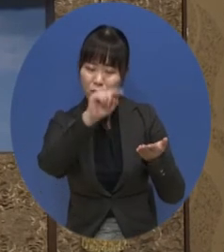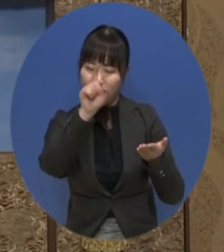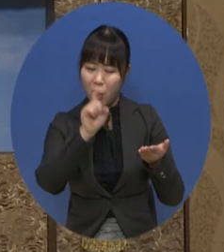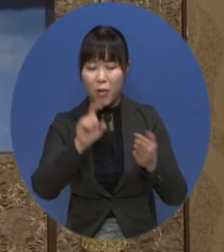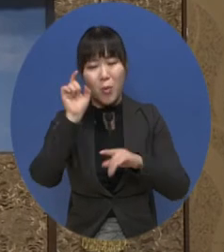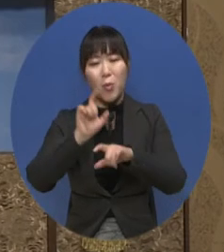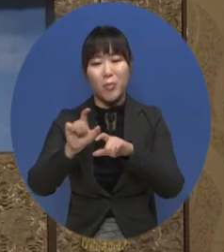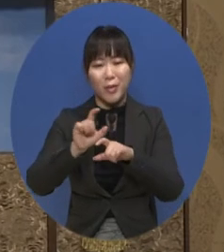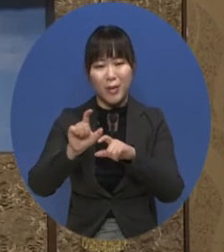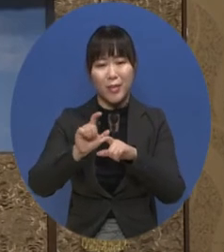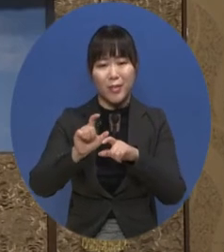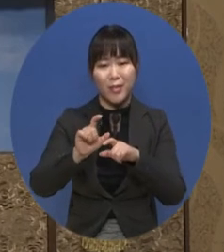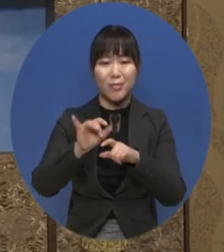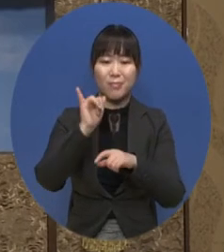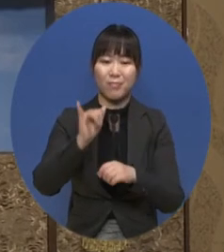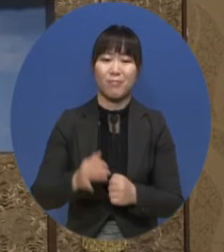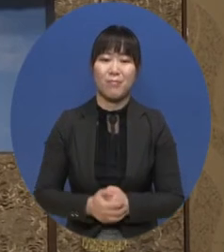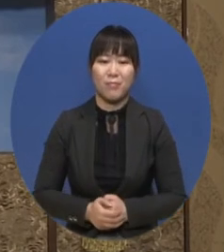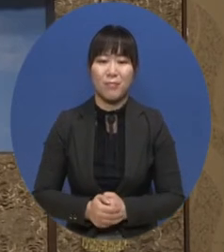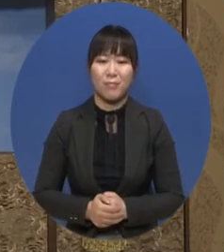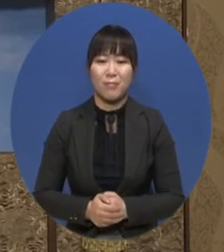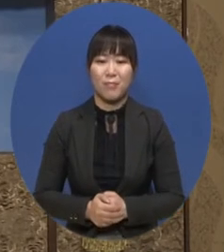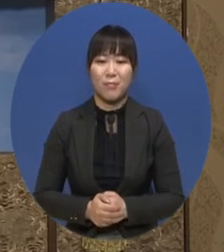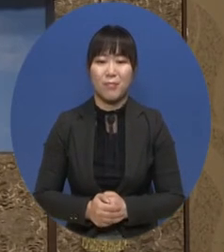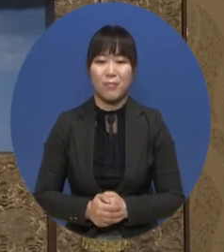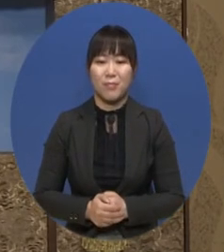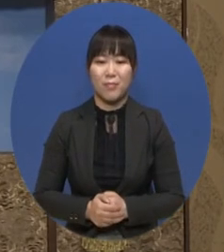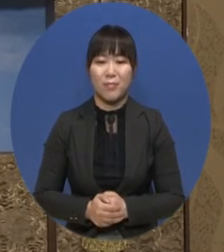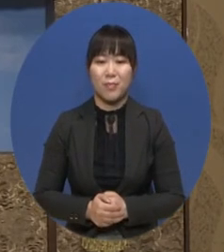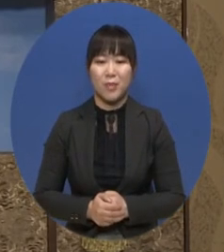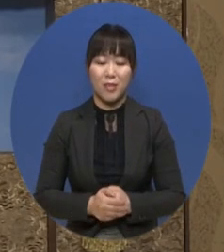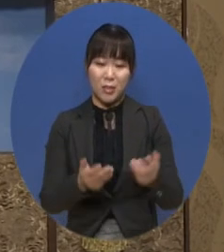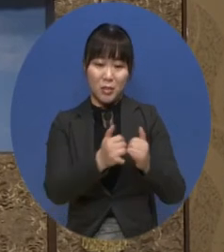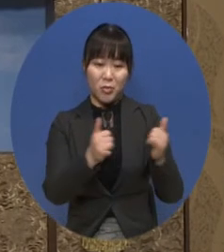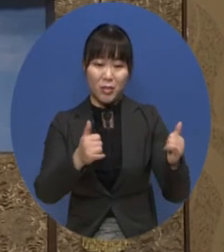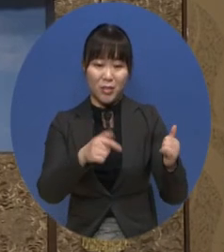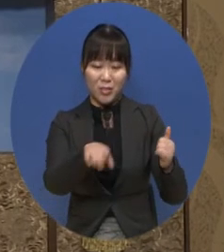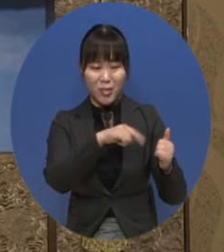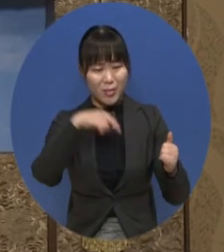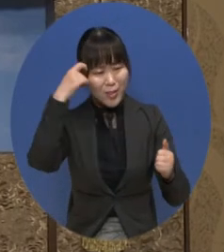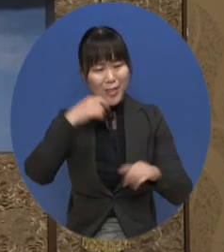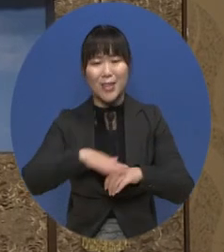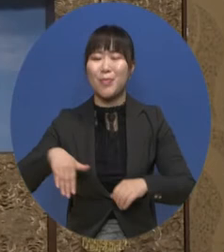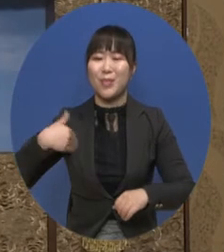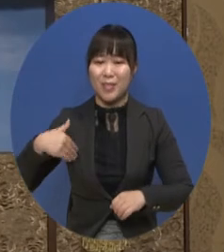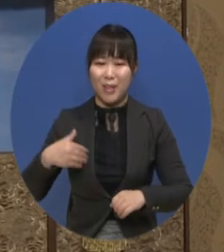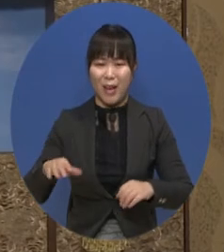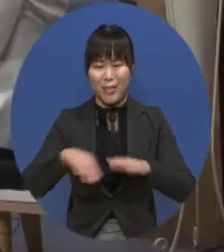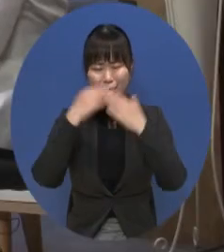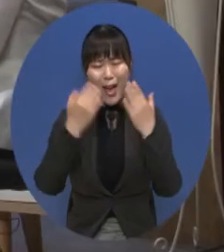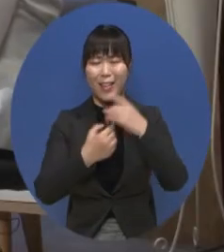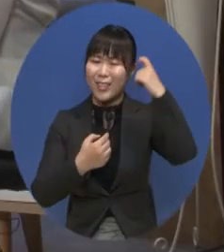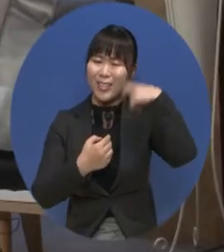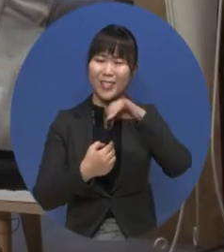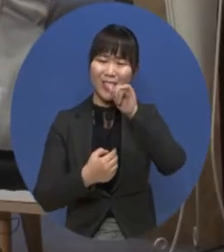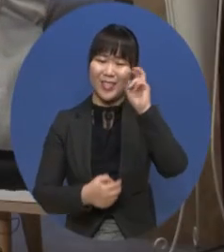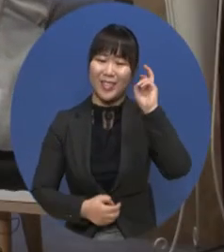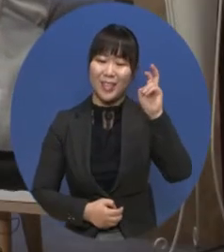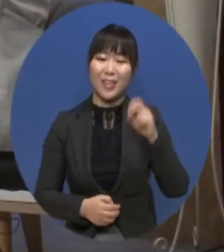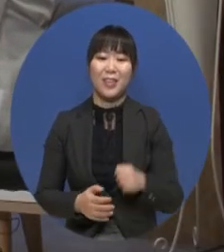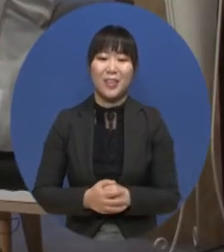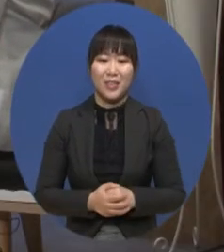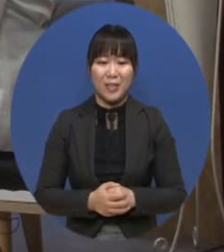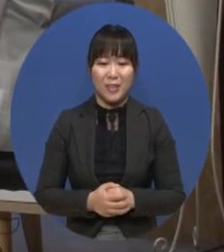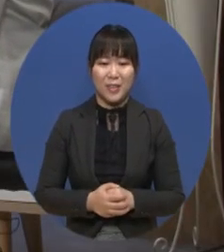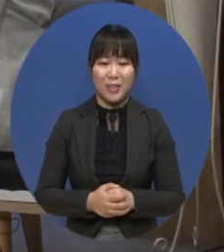고민하고 이러고 일을 하고 있어서 그 직원들이 느끼고 있는지 모르겠어요. 다 느끼고 있기 때문에 네. 또 올해